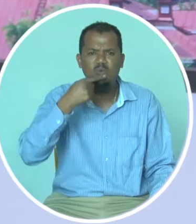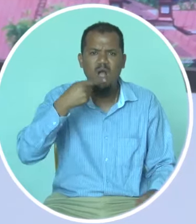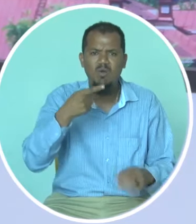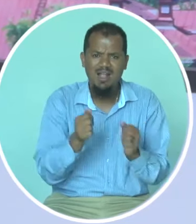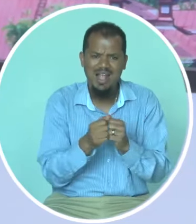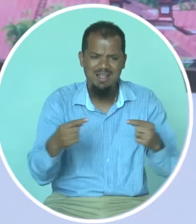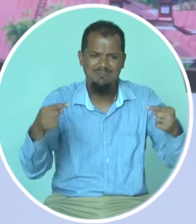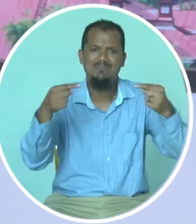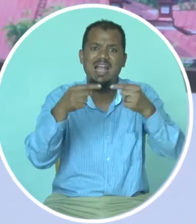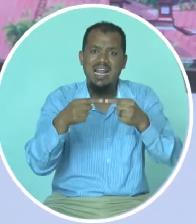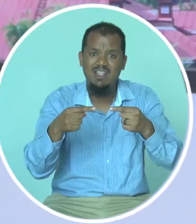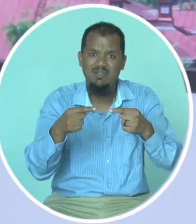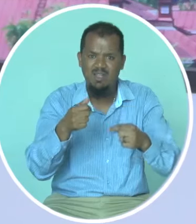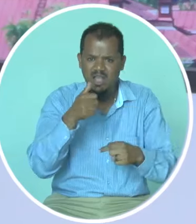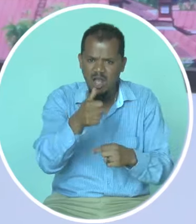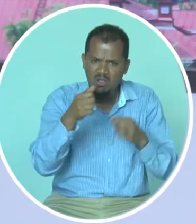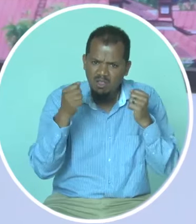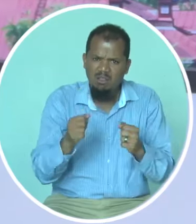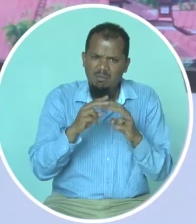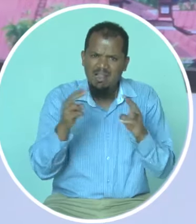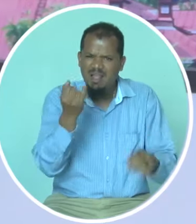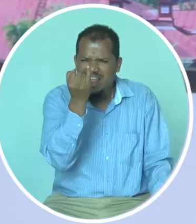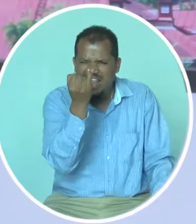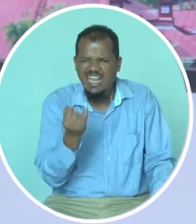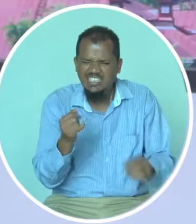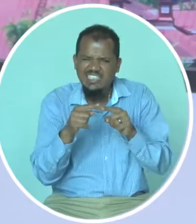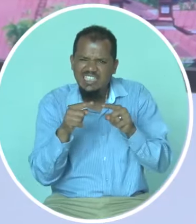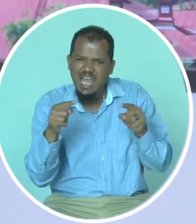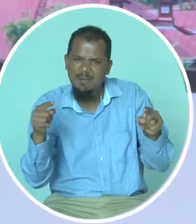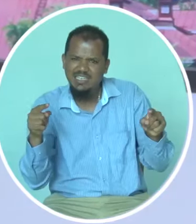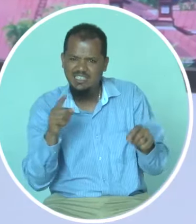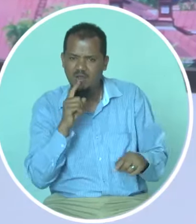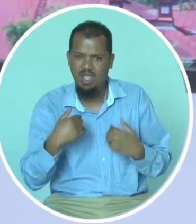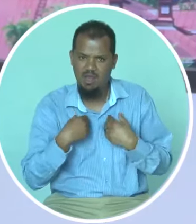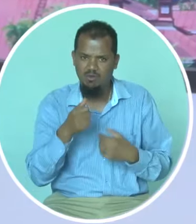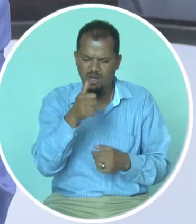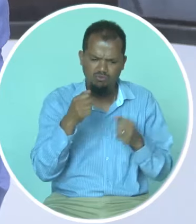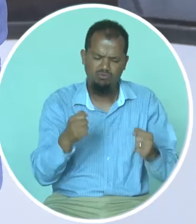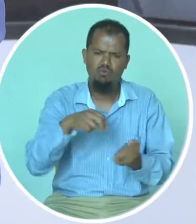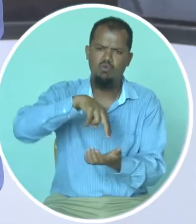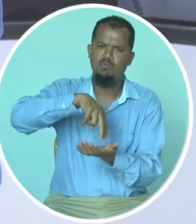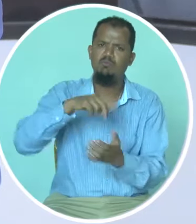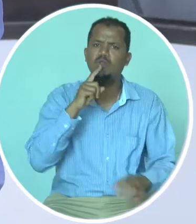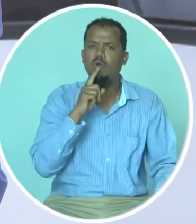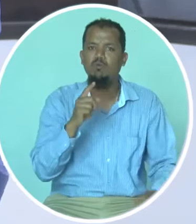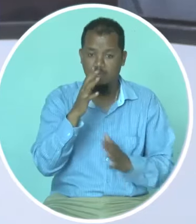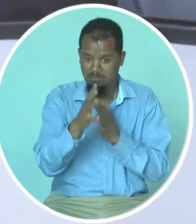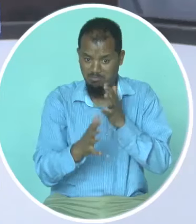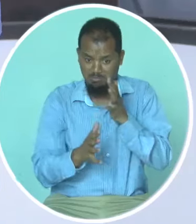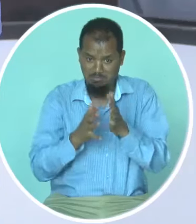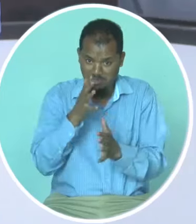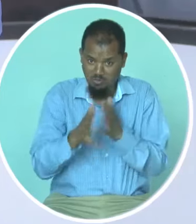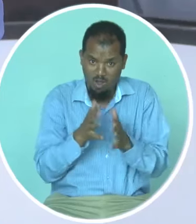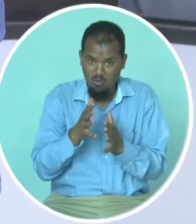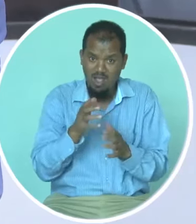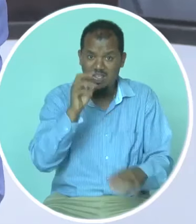ግን የሚያገናኘው ራሱን የቻለ በጣም ቀጭን ገመድ ናት ያለችው እንጂ ራሱን ችሎ የሚቆም ነው። የምልክት ቋንቋ